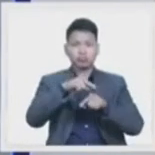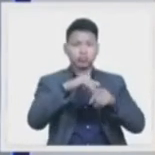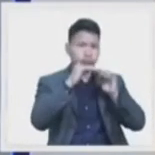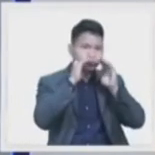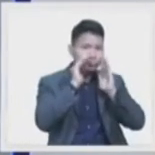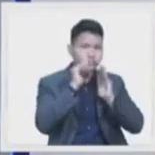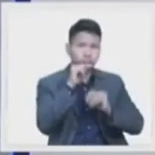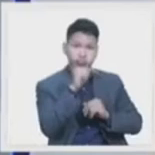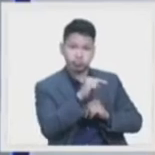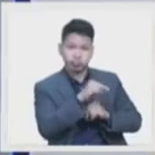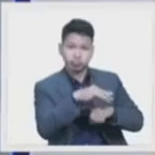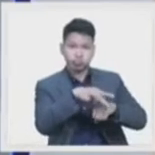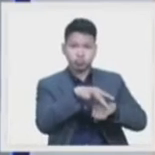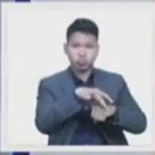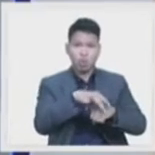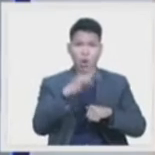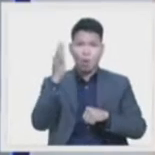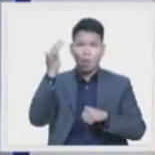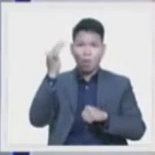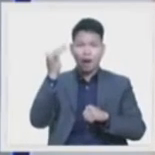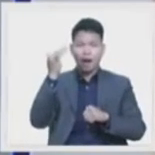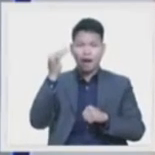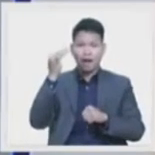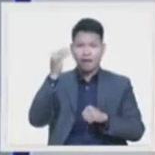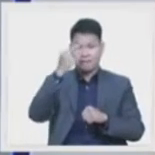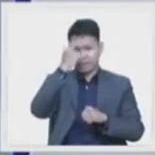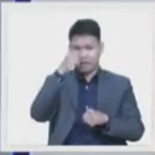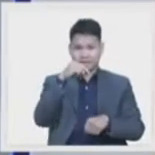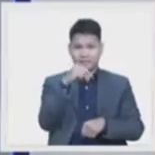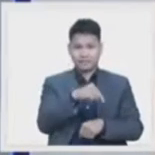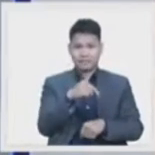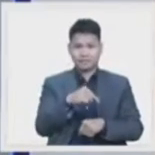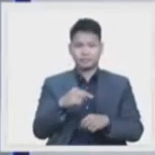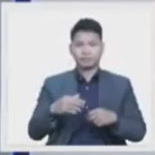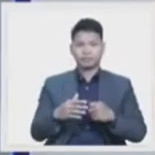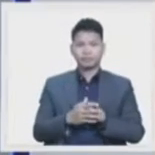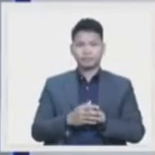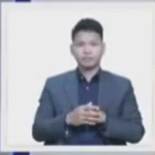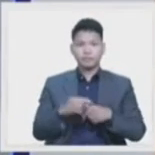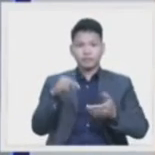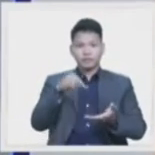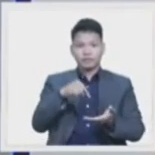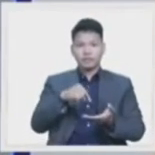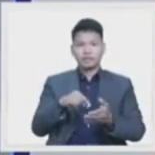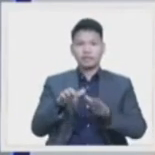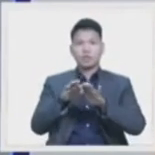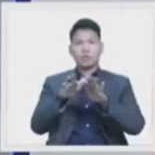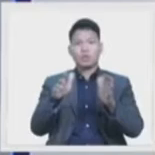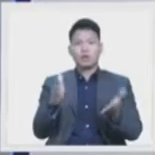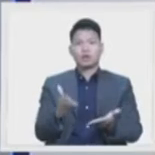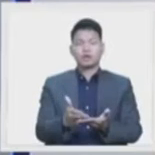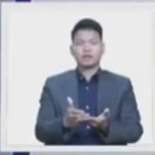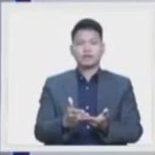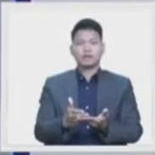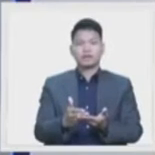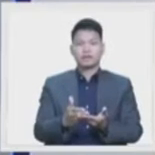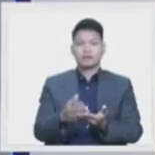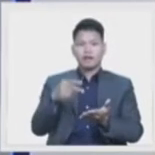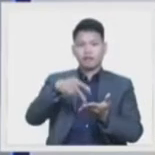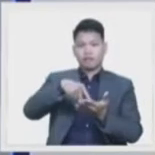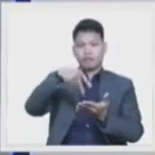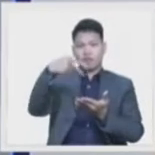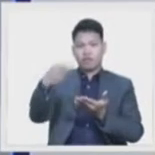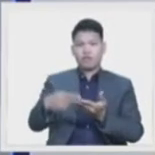yuta, sanglit dinhi sa kalibutan, nahulog si